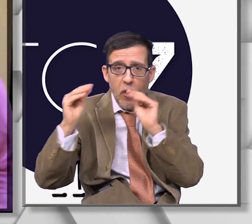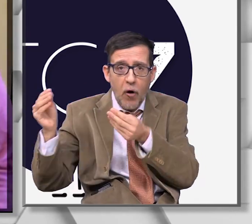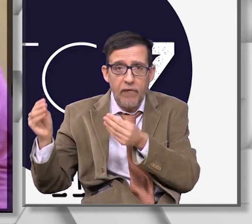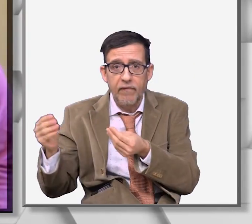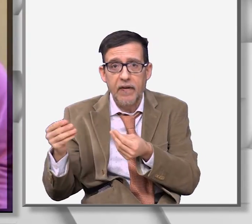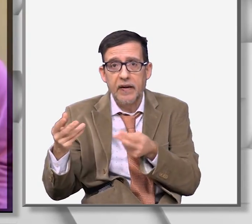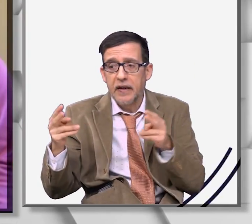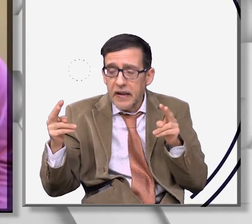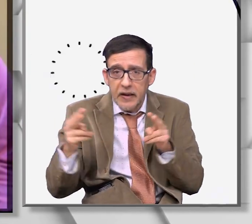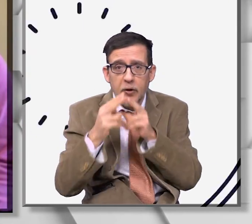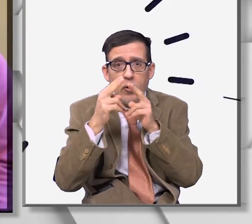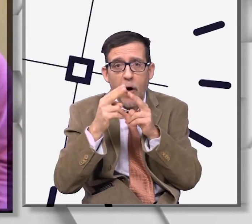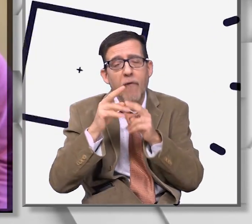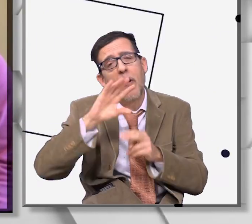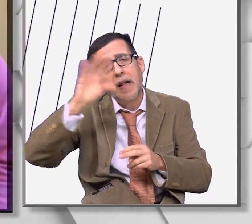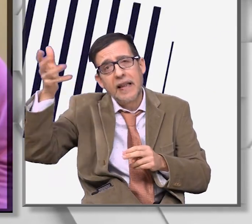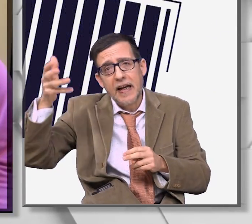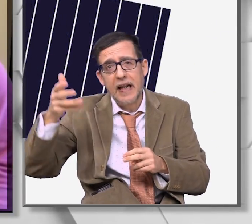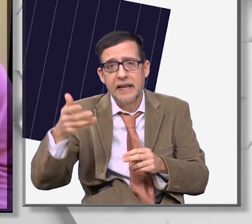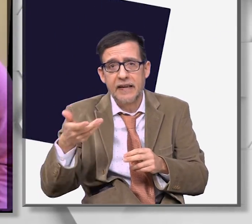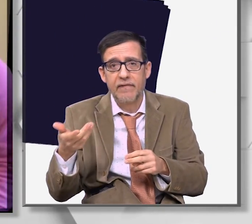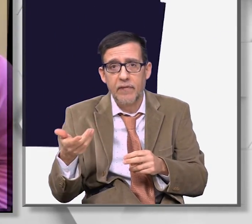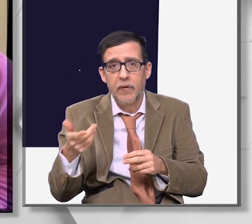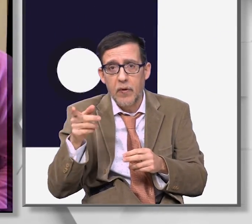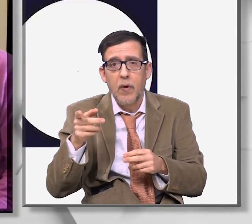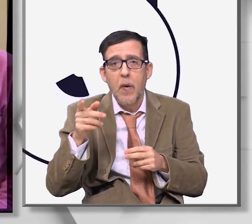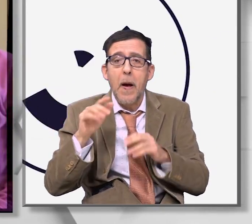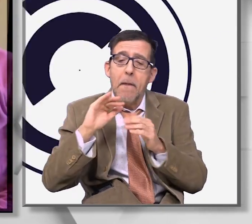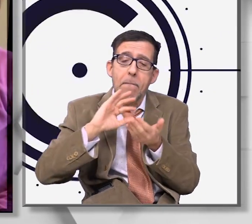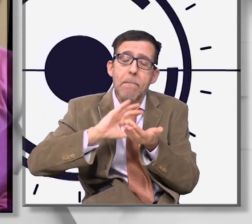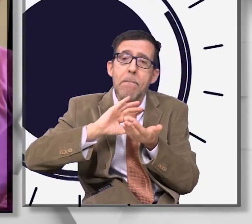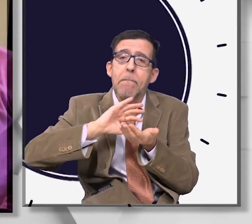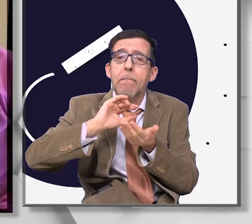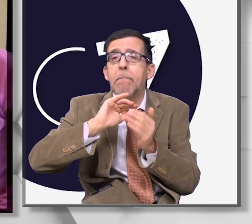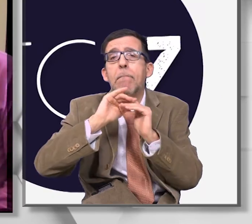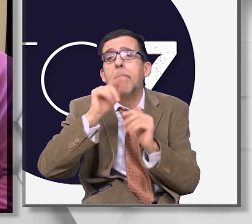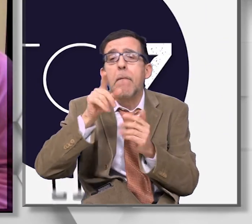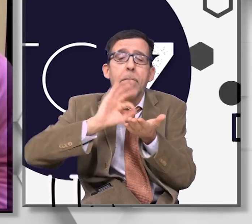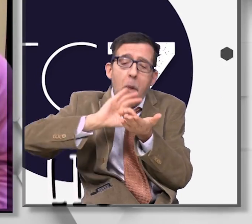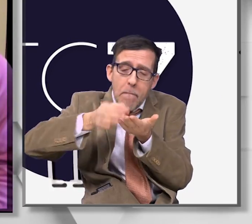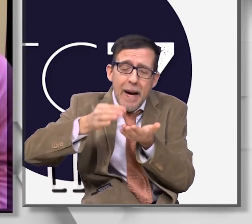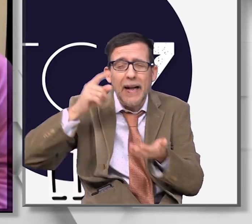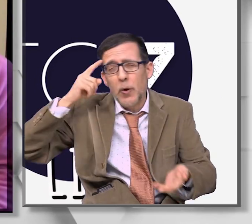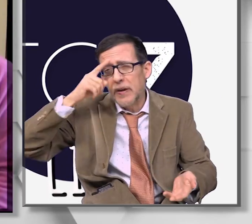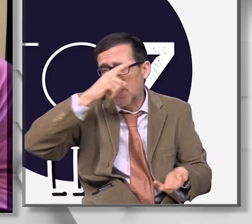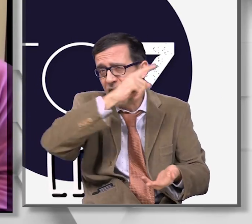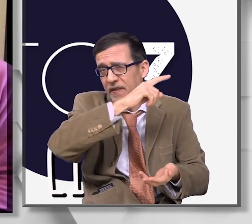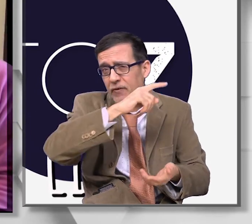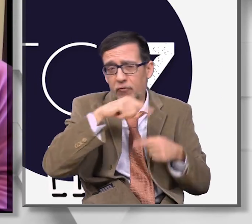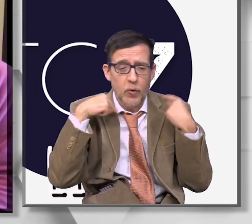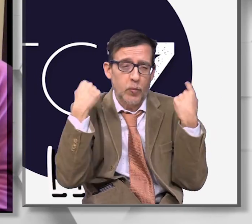punto di ritrovo alternativo a quello che è appunto il momento difficile come dicevo prima che stiamo attraversando